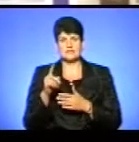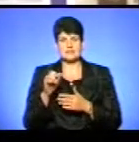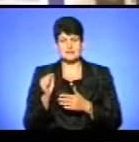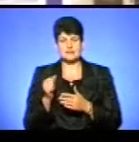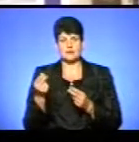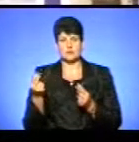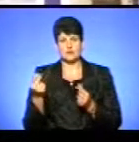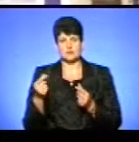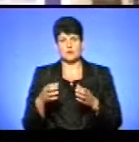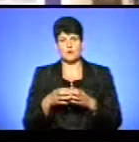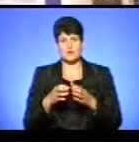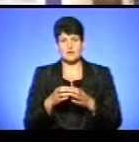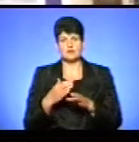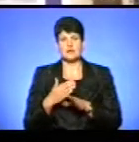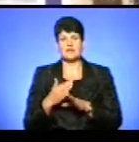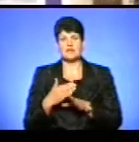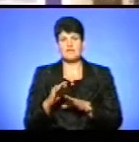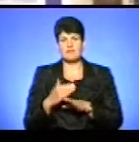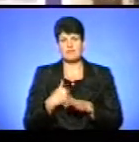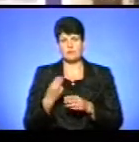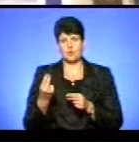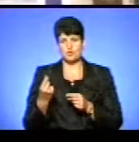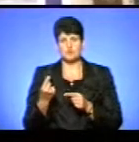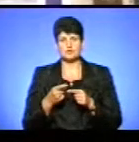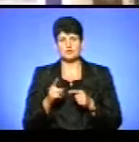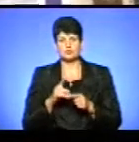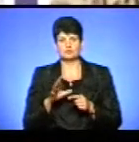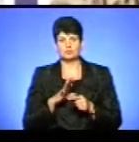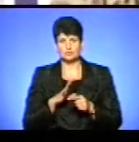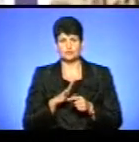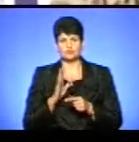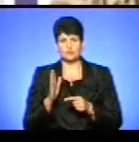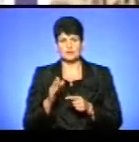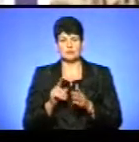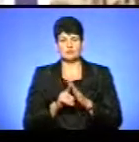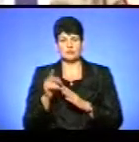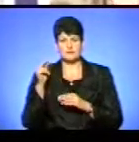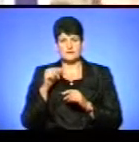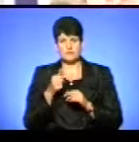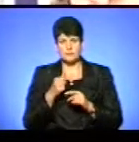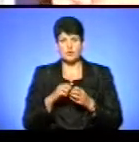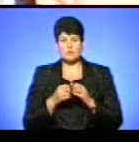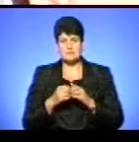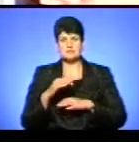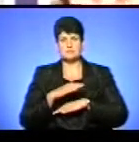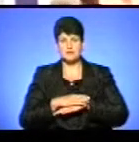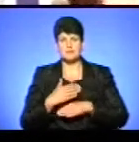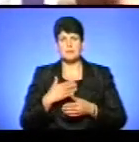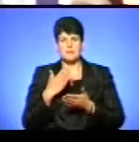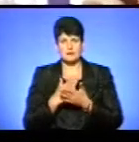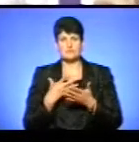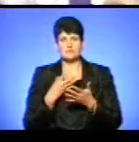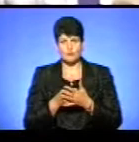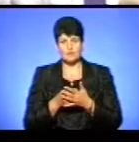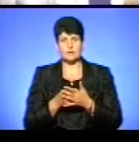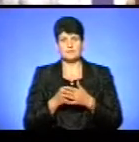за кошти громади, яка виділить нам кошти. То в нас воно на початку навчального року буде. Проблема з партами, але ми маємо свої парти,